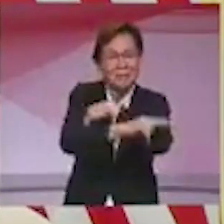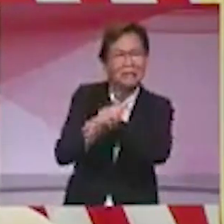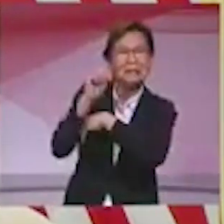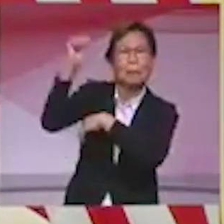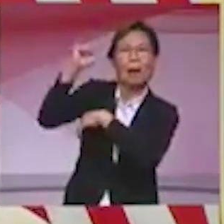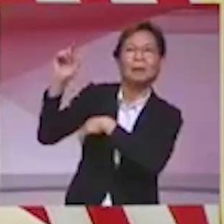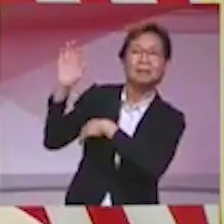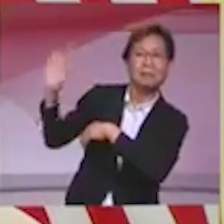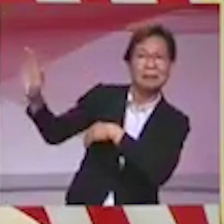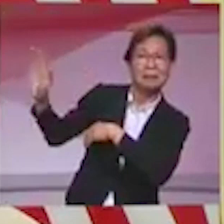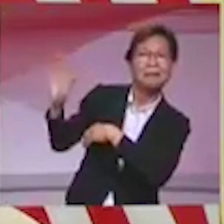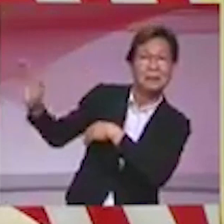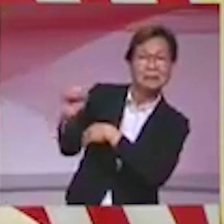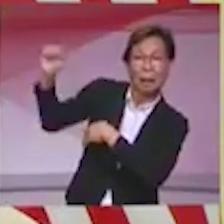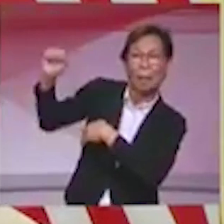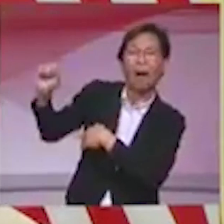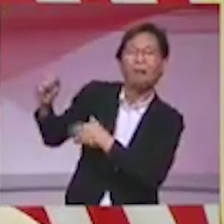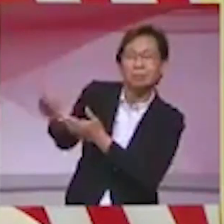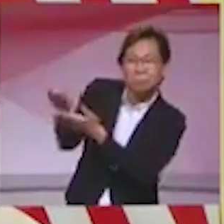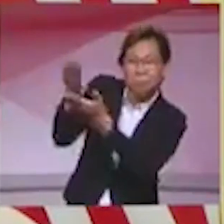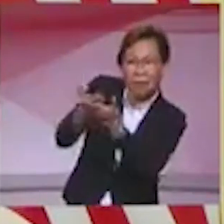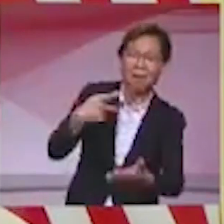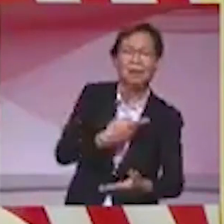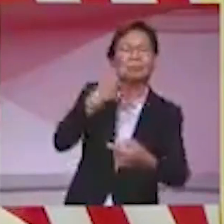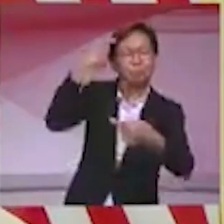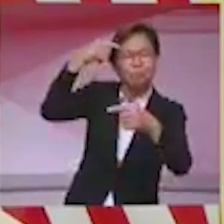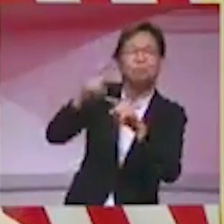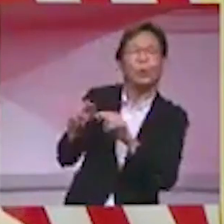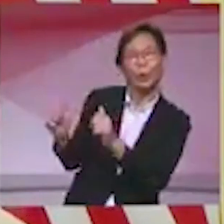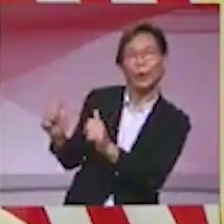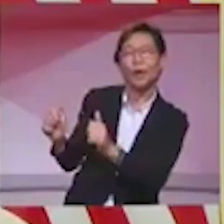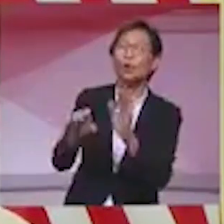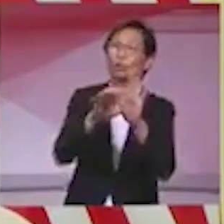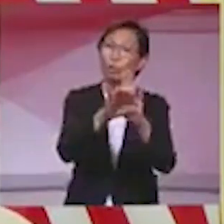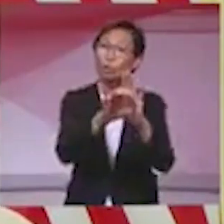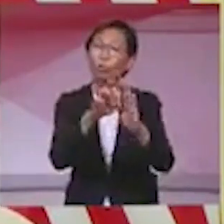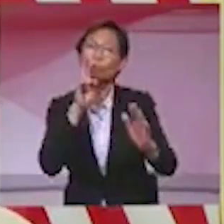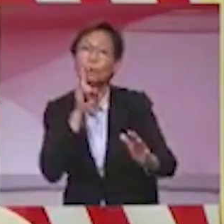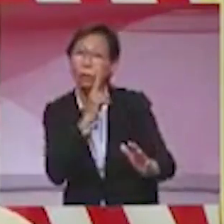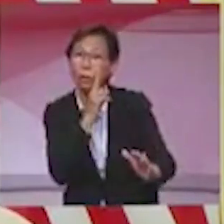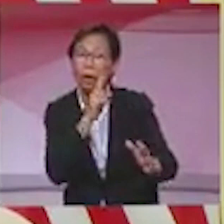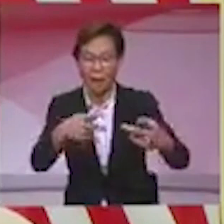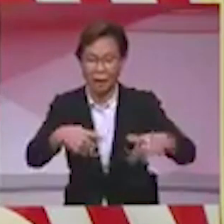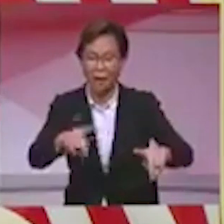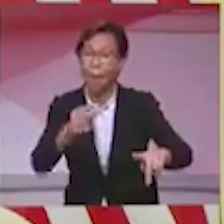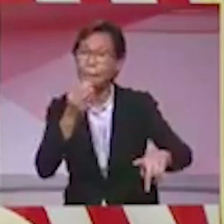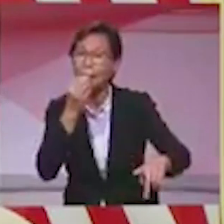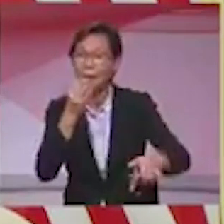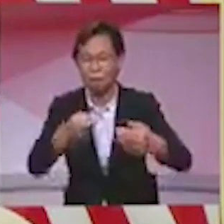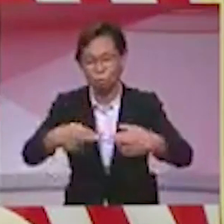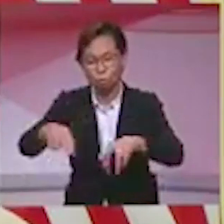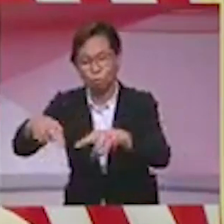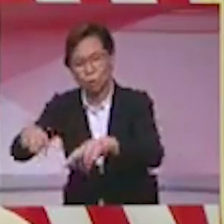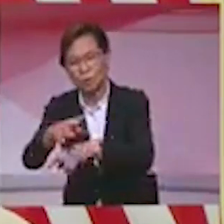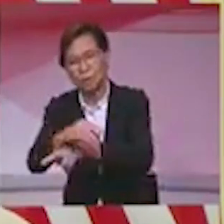bisa Basri dan kita bertujuh antaranya adalah sebagai contoh restoran dan kedai makan sekedar